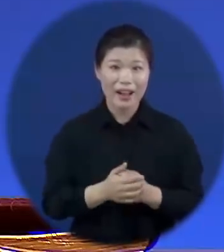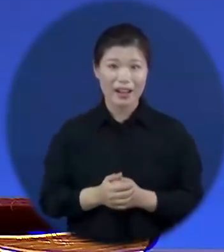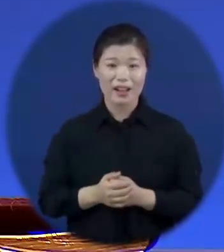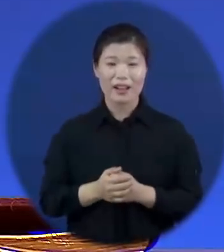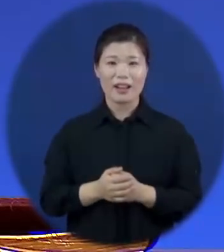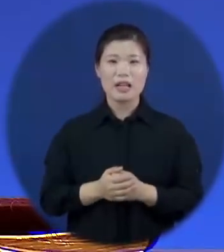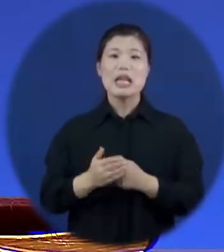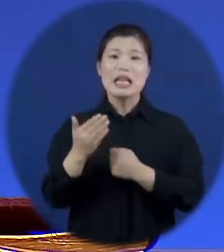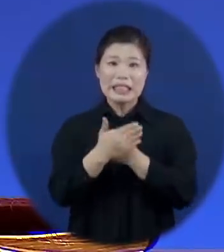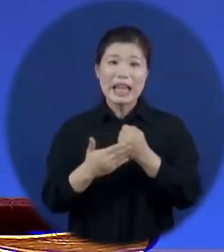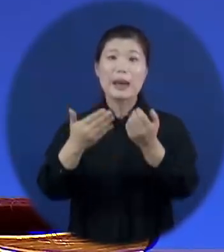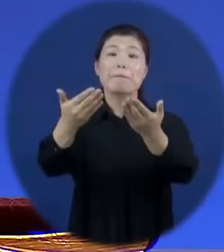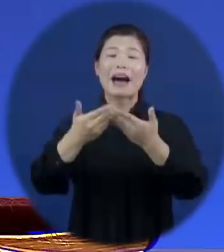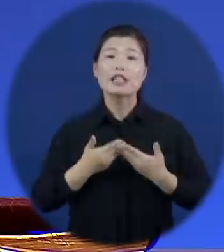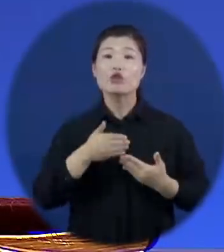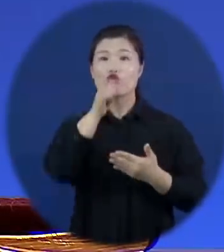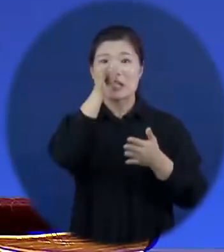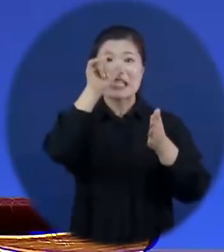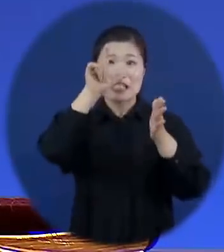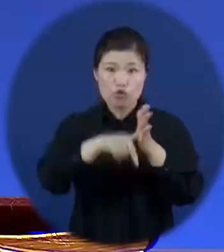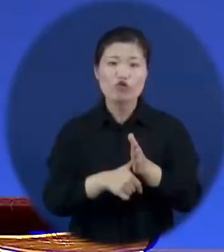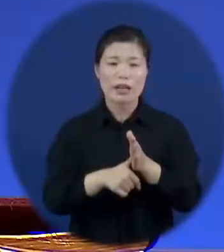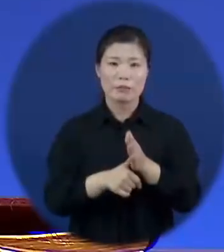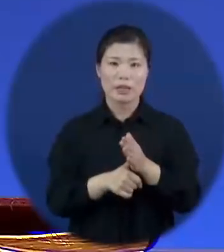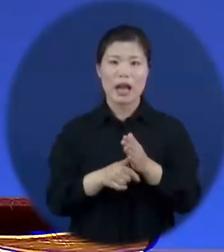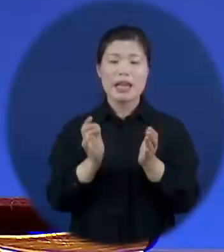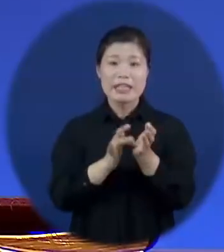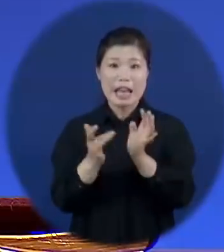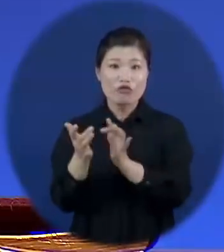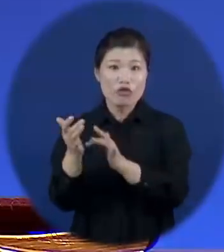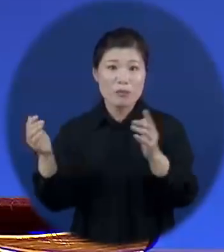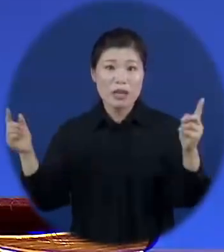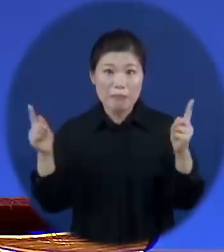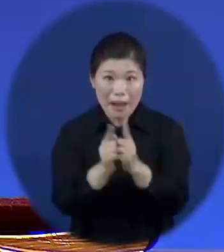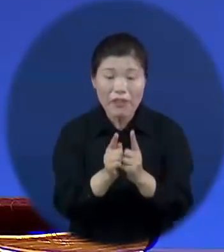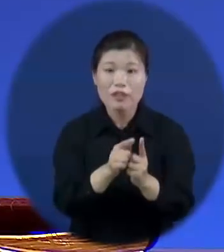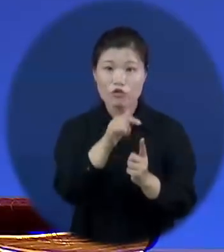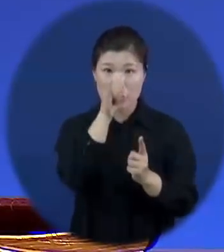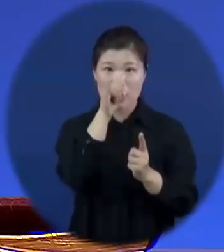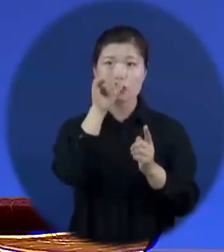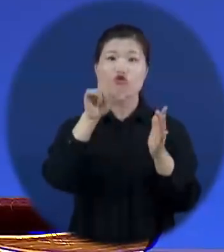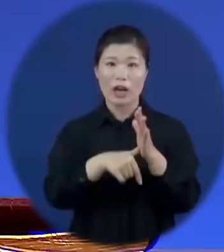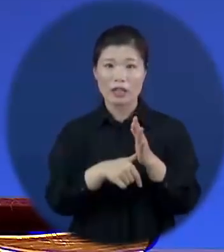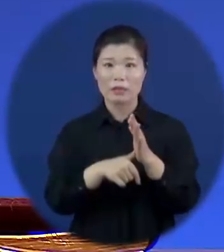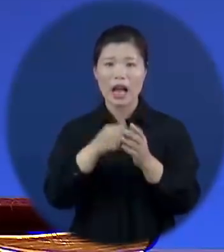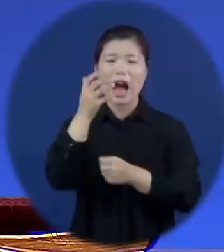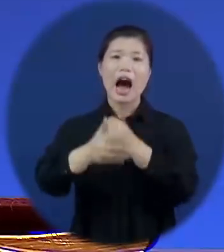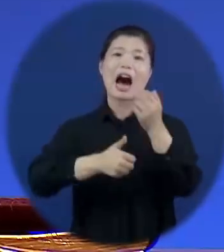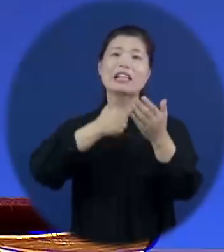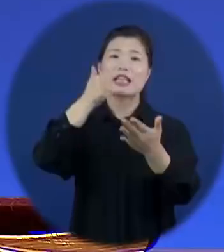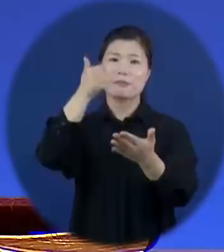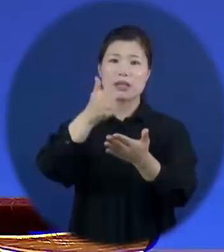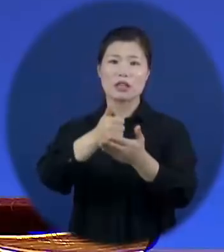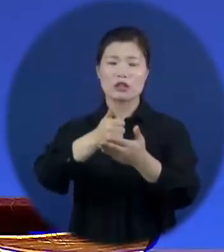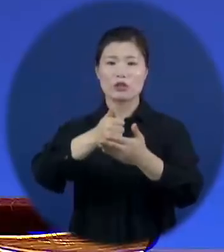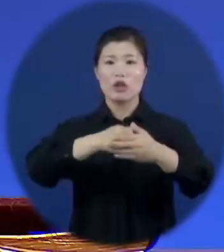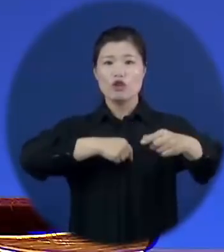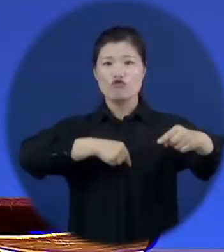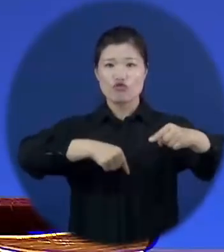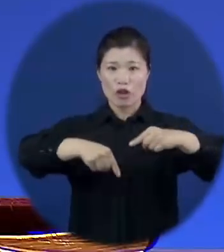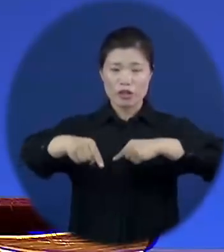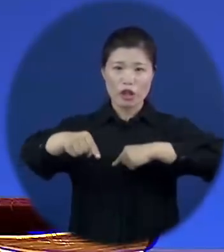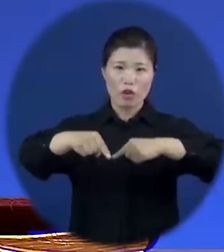믿습니까? 은혜 받을 수 있는 순간입니다. 예수님을 만날 수 있는 순간입니다. 하나님께서 주권적으로